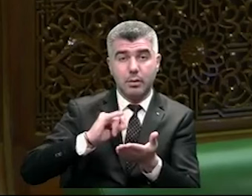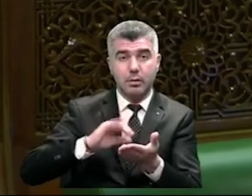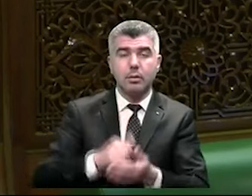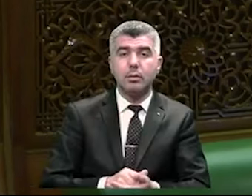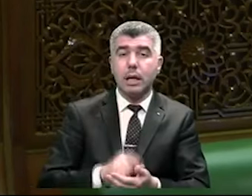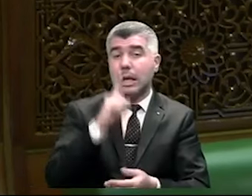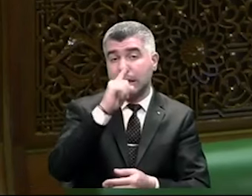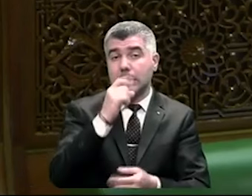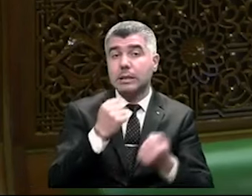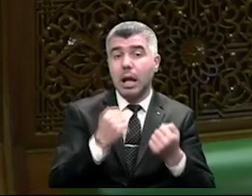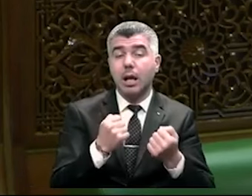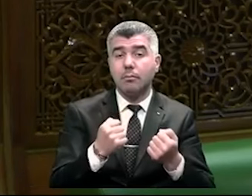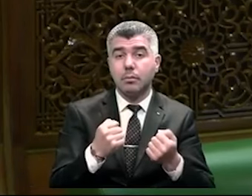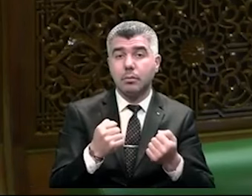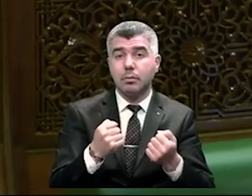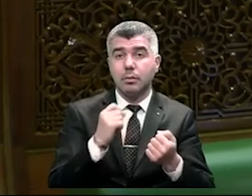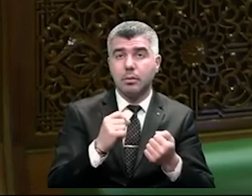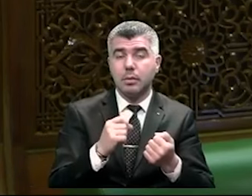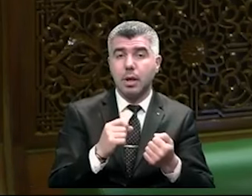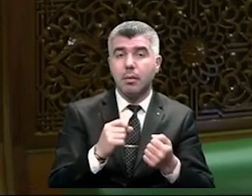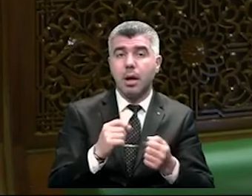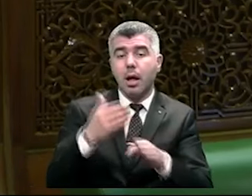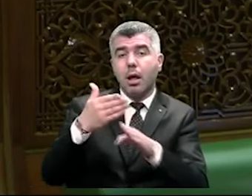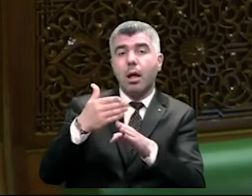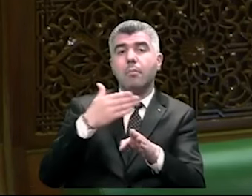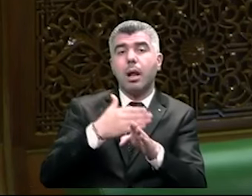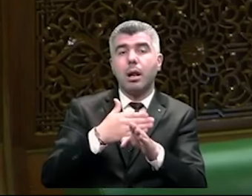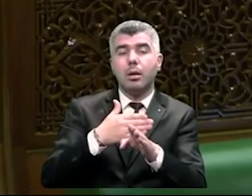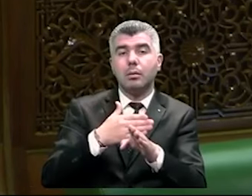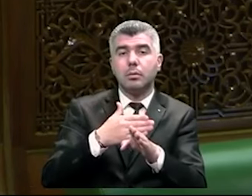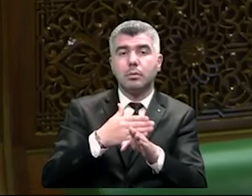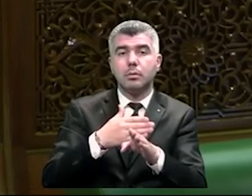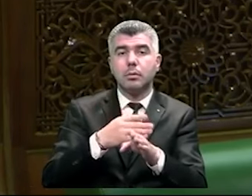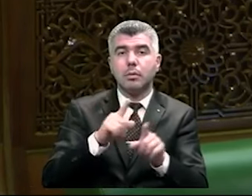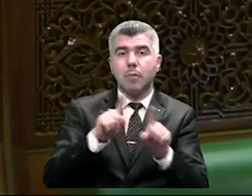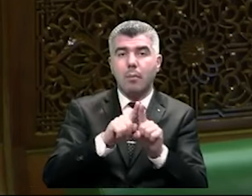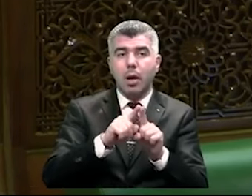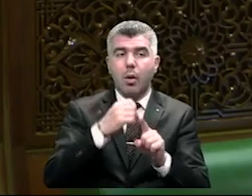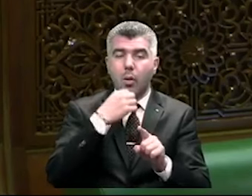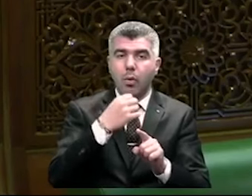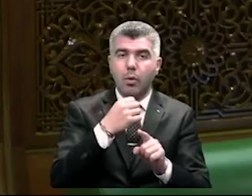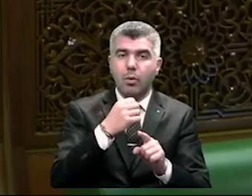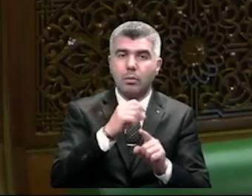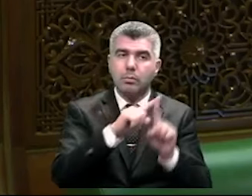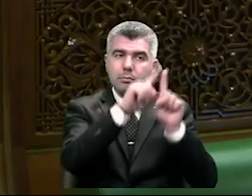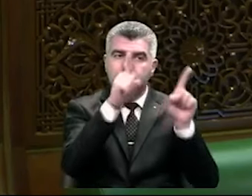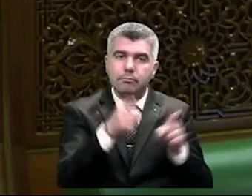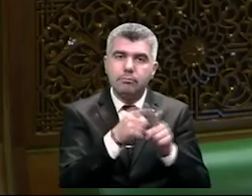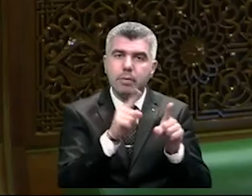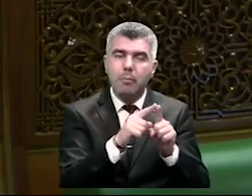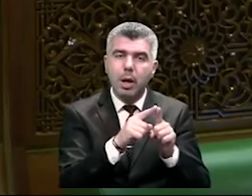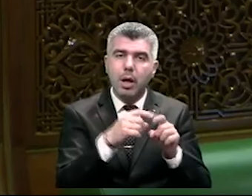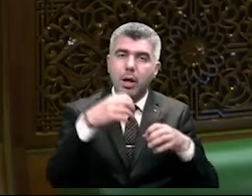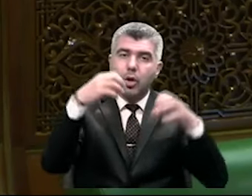الخطوره ديالو سيد الوزير يجب التنبيه من الحال لا الان لان كين ال جات شي ثلوج في المستقبل را